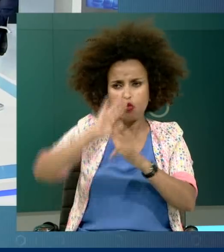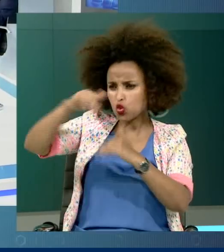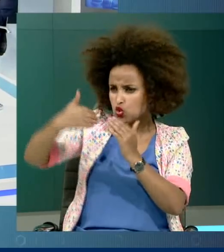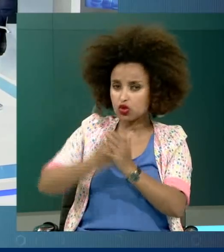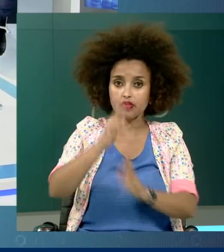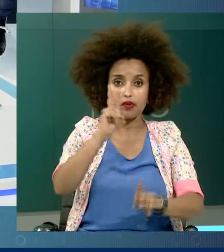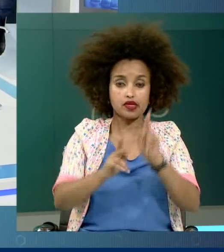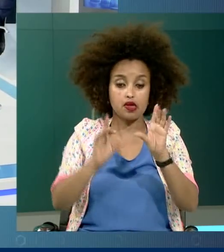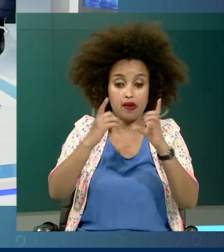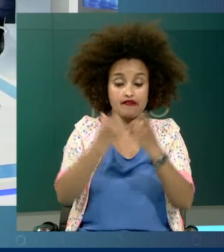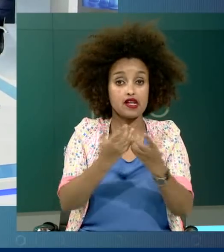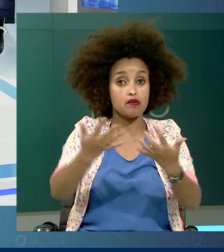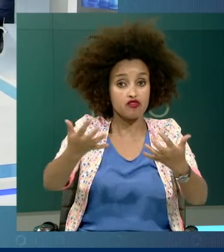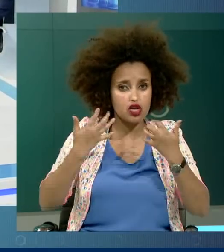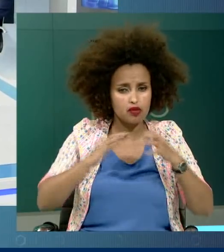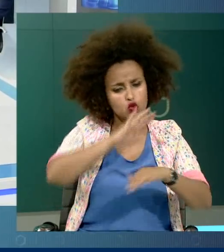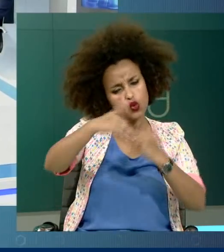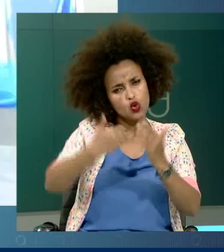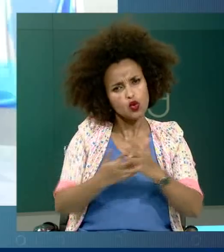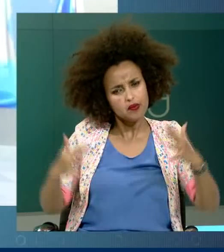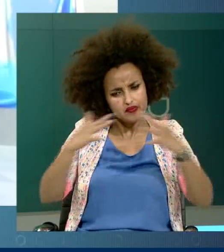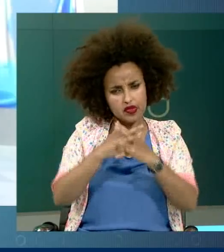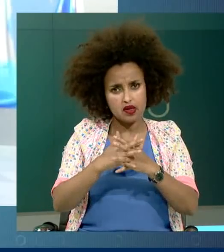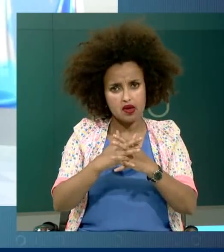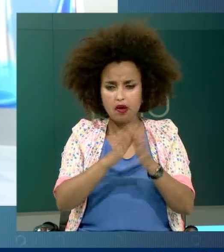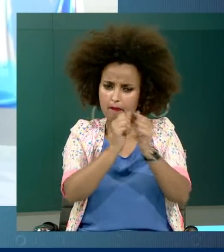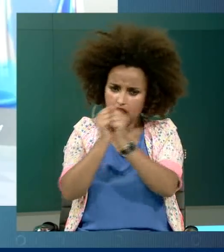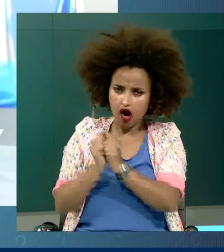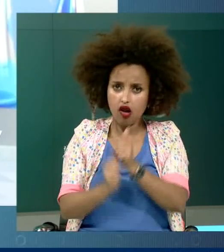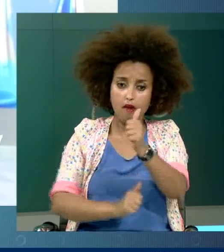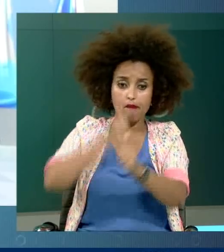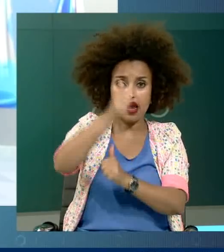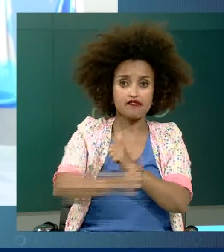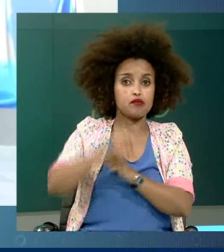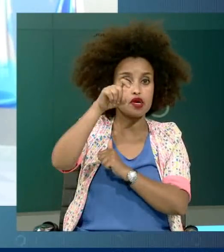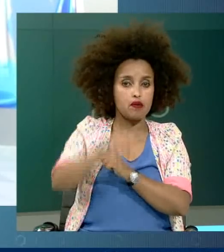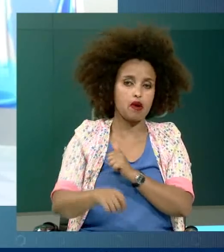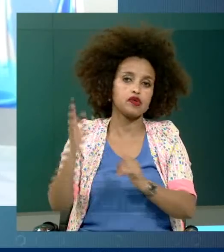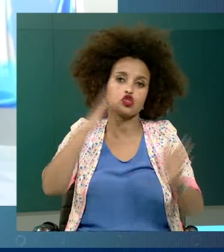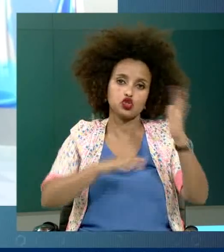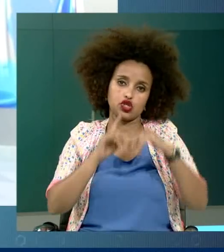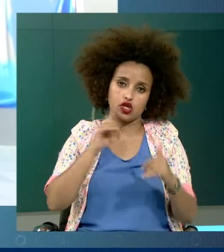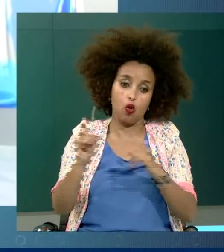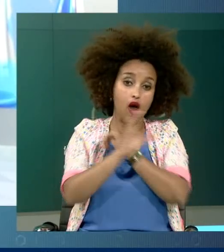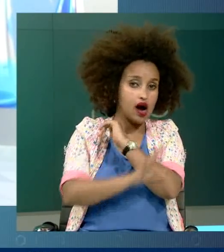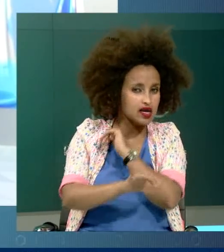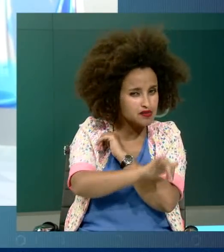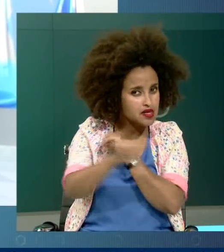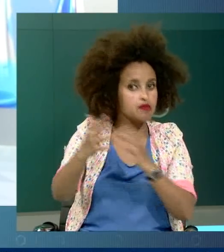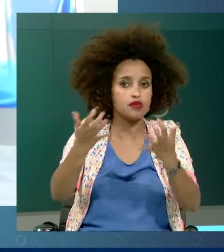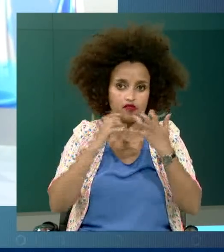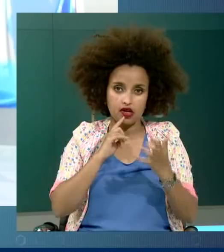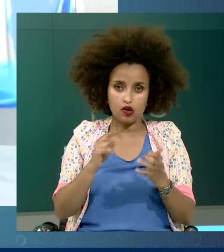የሚፈልጉበት ሁሉም በጋራ በተቀናጀ መልኩ ይህንን ችግር ማለፍ የሚፈልግበት ወቅት ነው። ሀገርም የምትፈልገው ነው እና አሁን